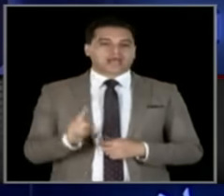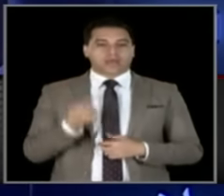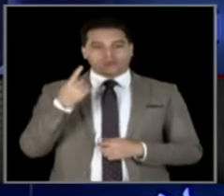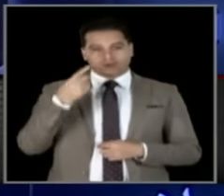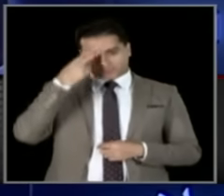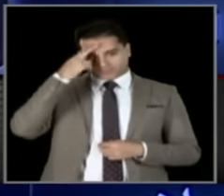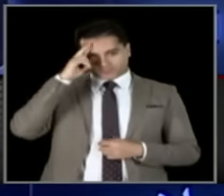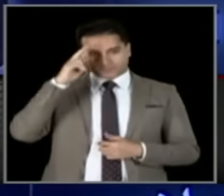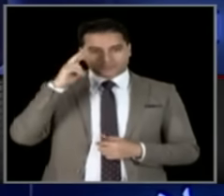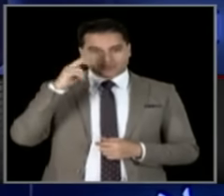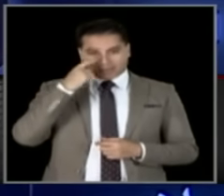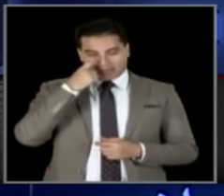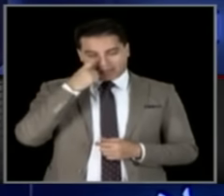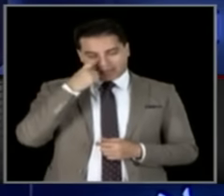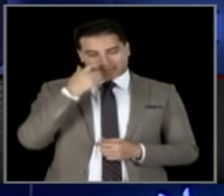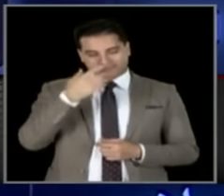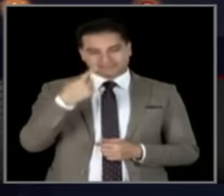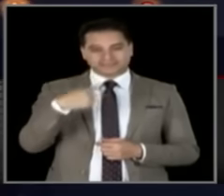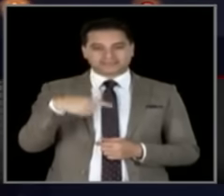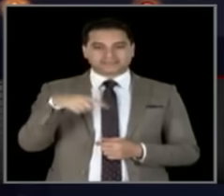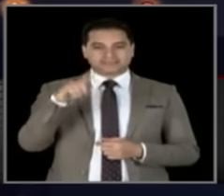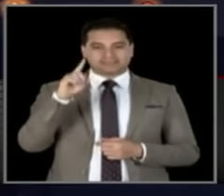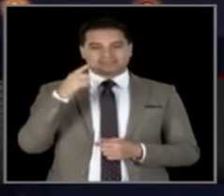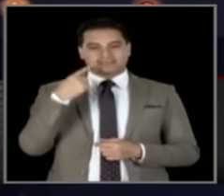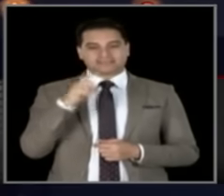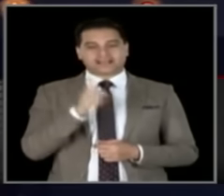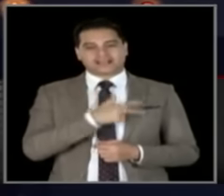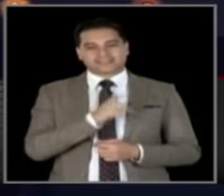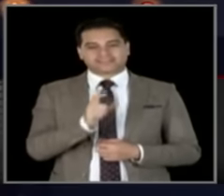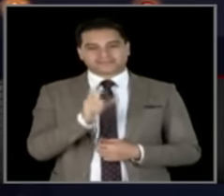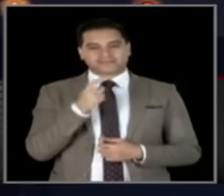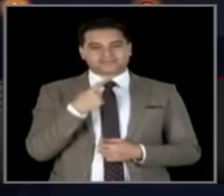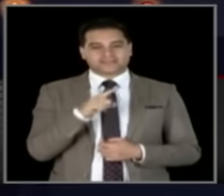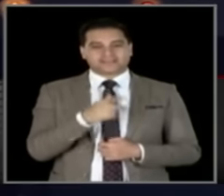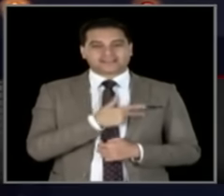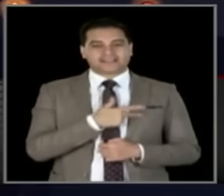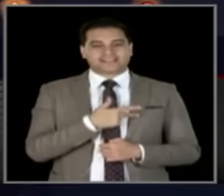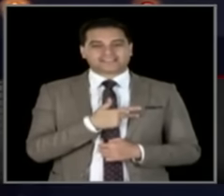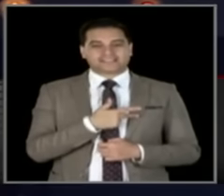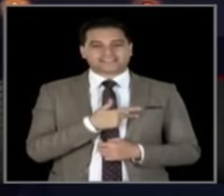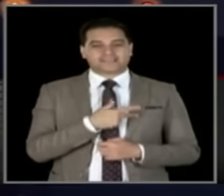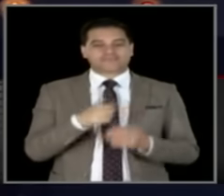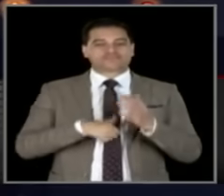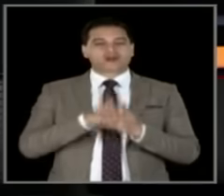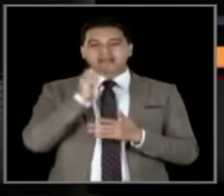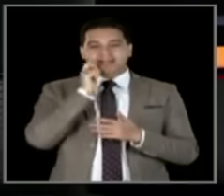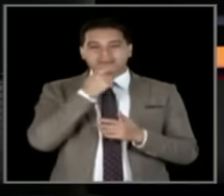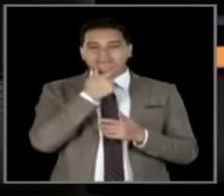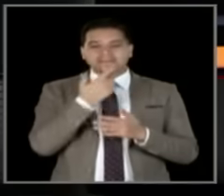إبراهيم الدسوقي. تيودور روزفلت. تيودور روزفلت. إبراهيم الدسوقي طبعاً حصل عليها